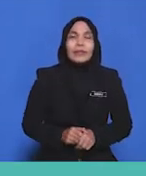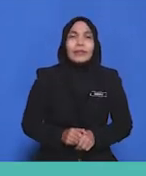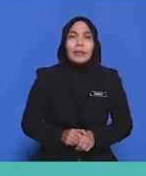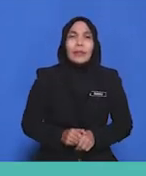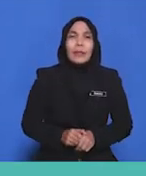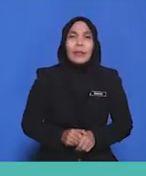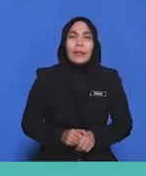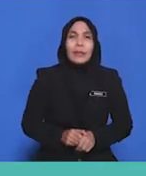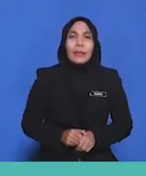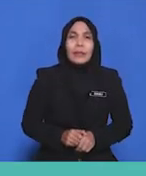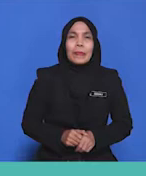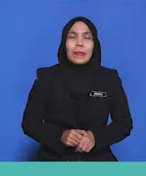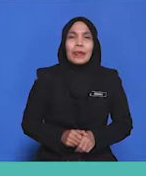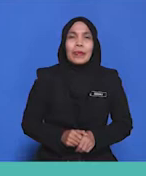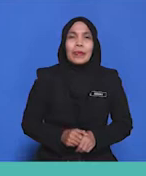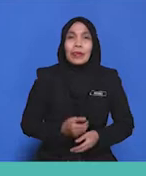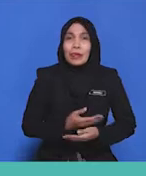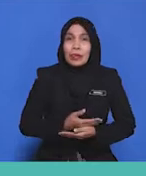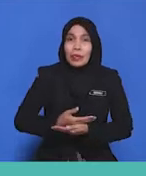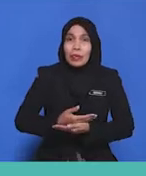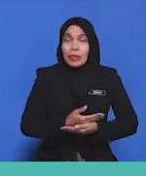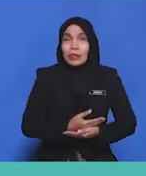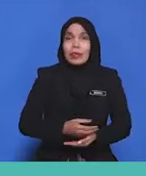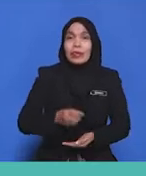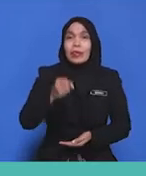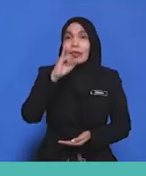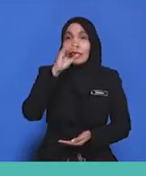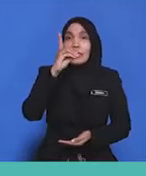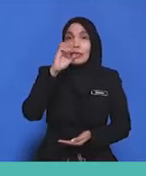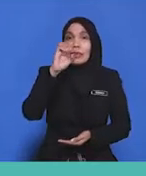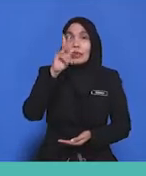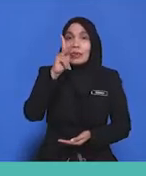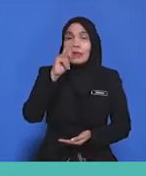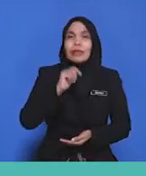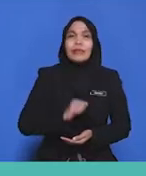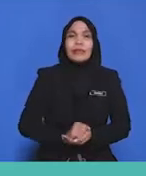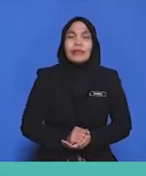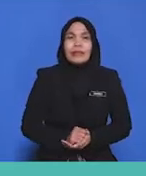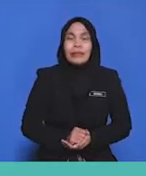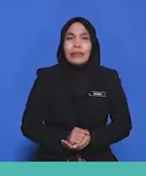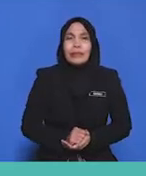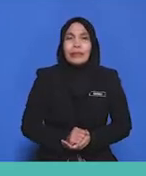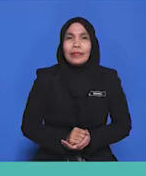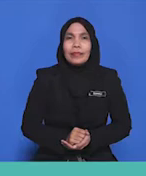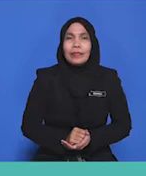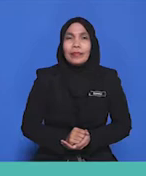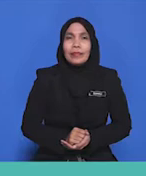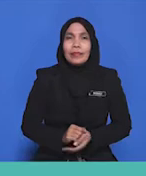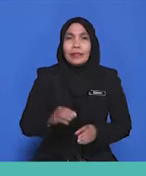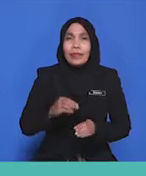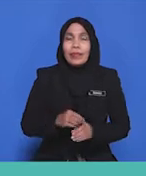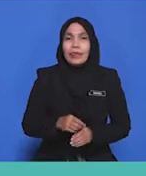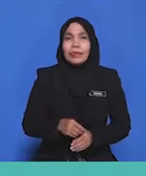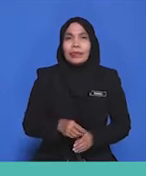Razif Siddiq, Jailani Siddiq dan Rashid Siddiq adalah tonggak kepada pasukan badminton Malaysia